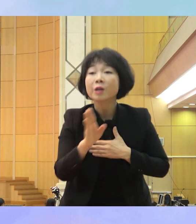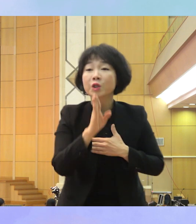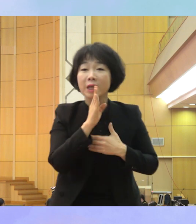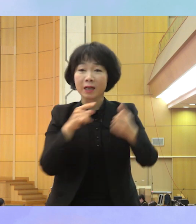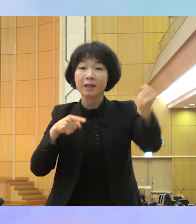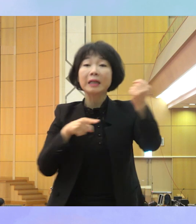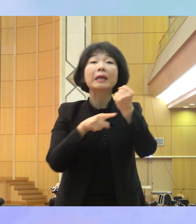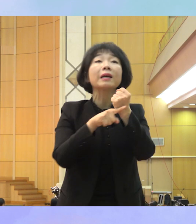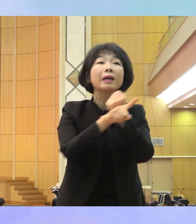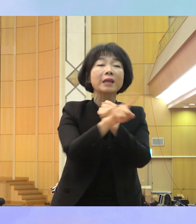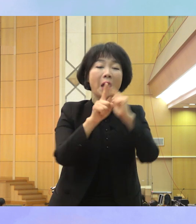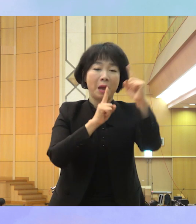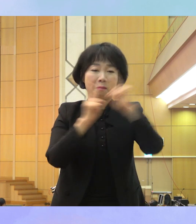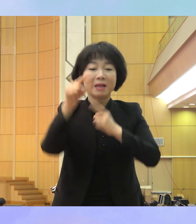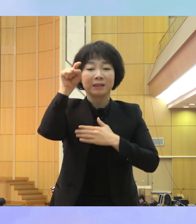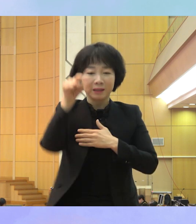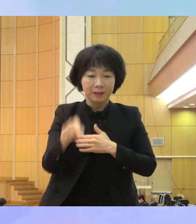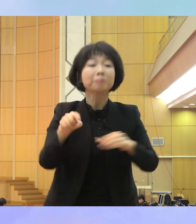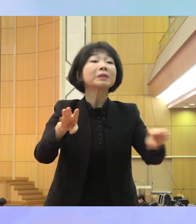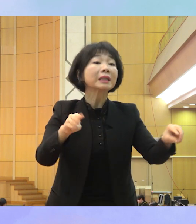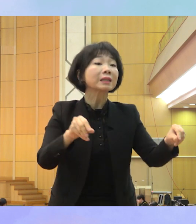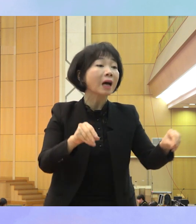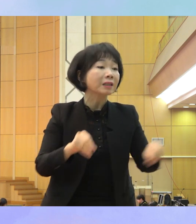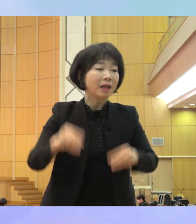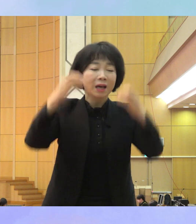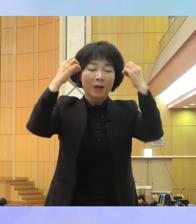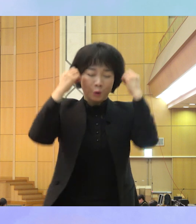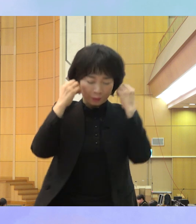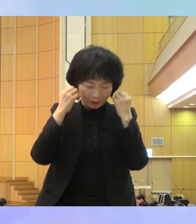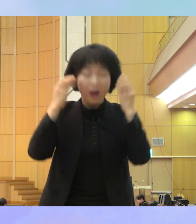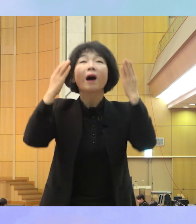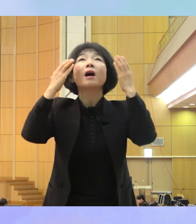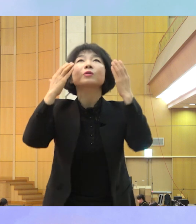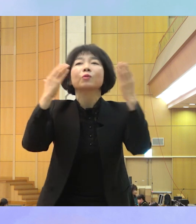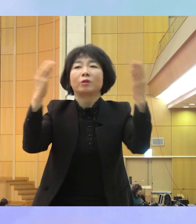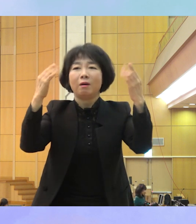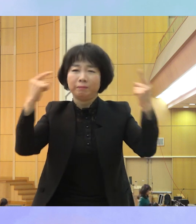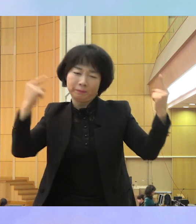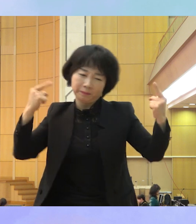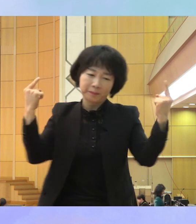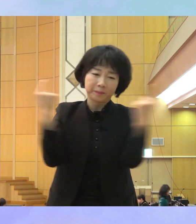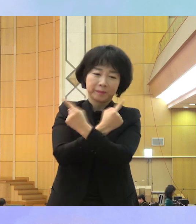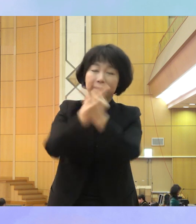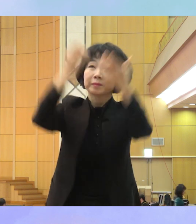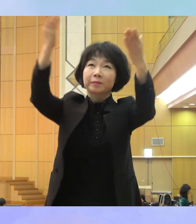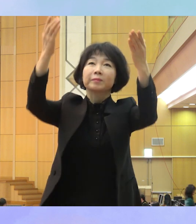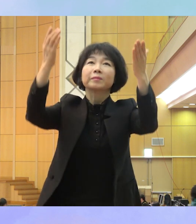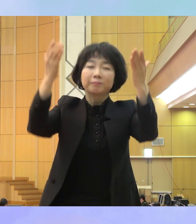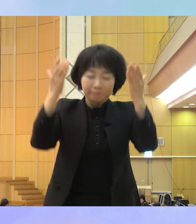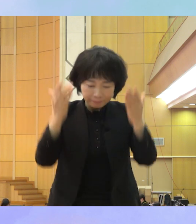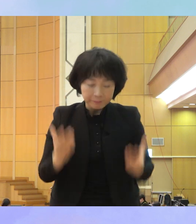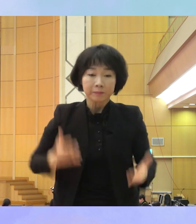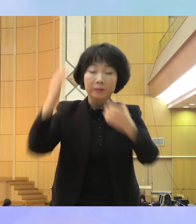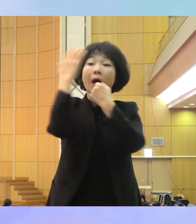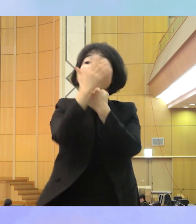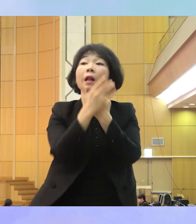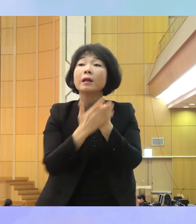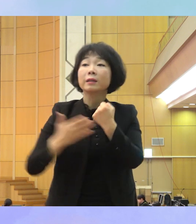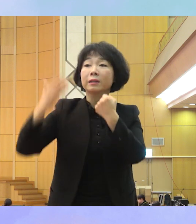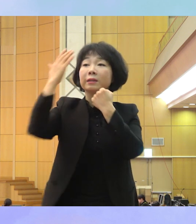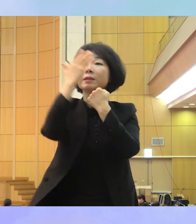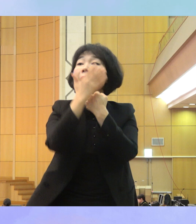하소서. 진리의 말씀 이 땅 새롭게 하소서.